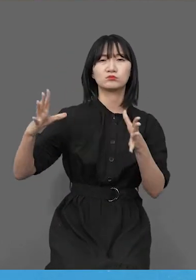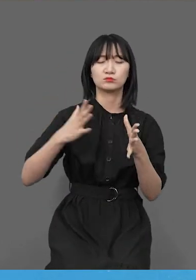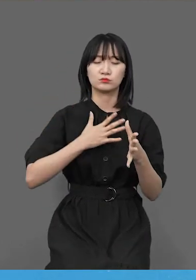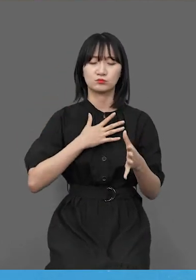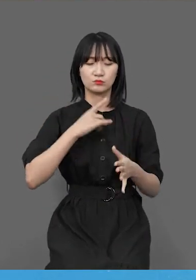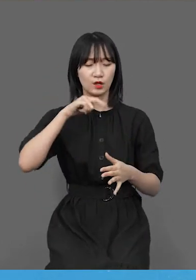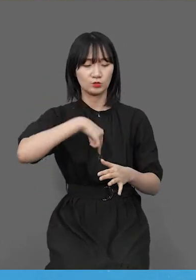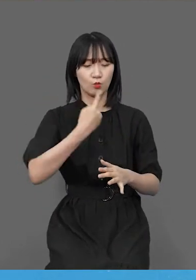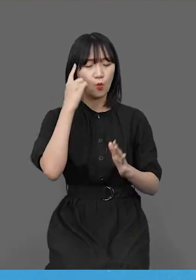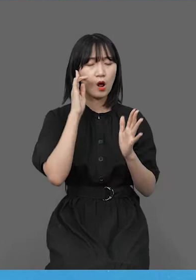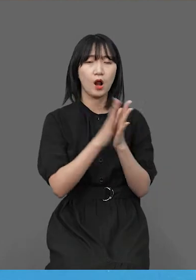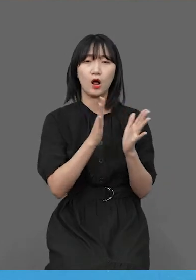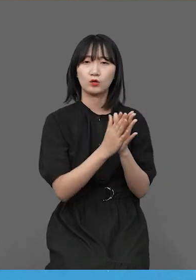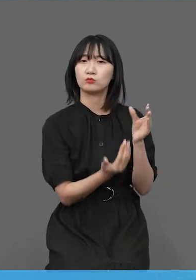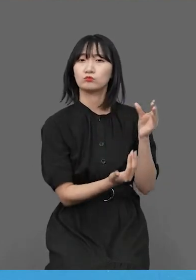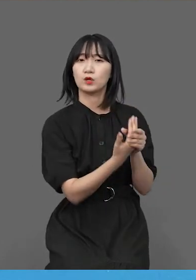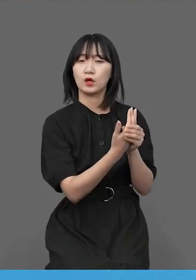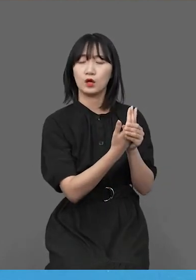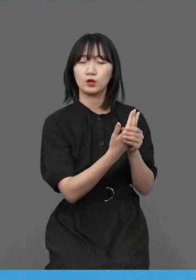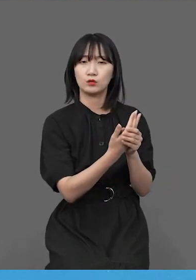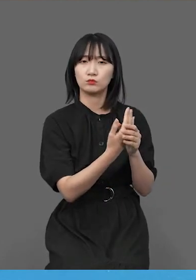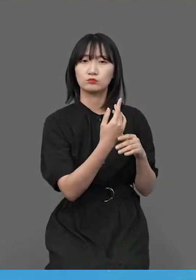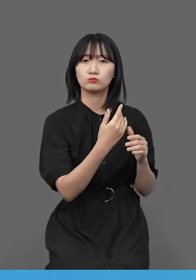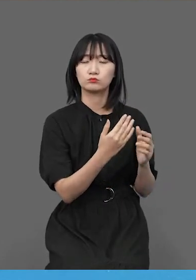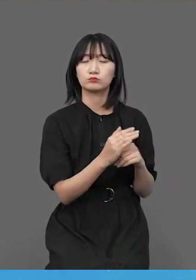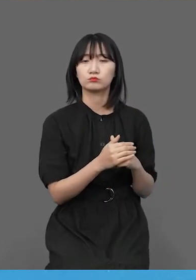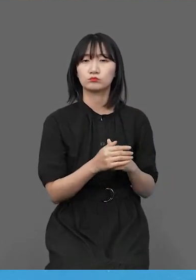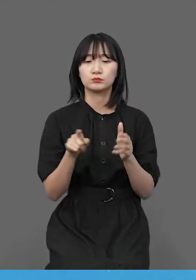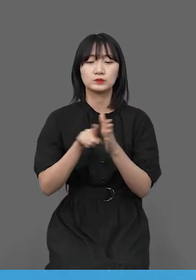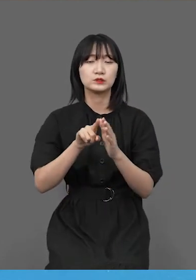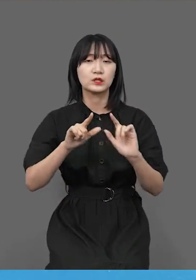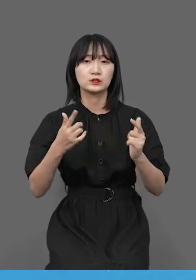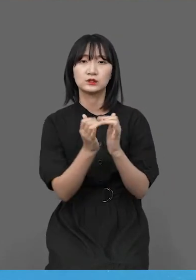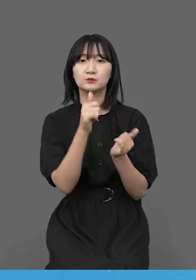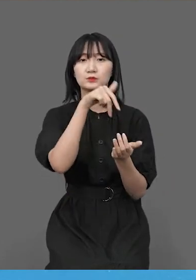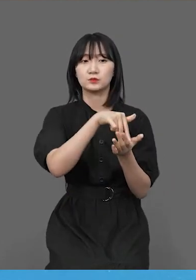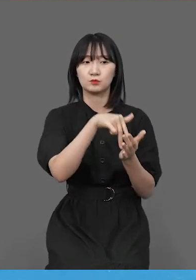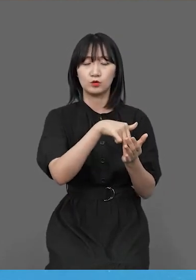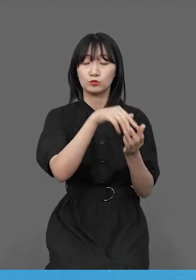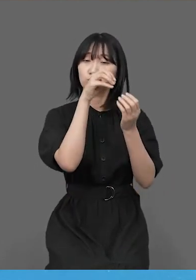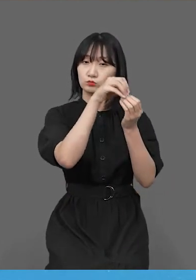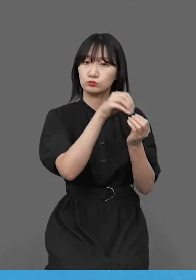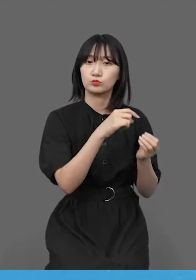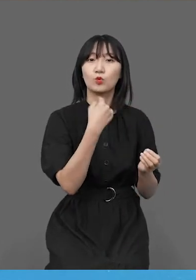스스로 나온 거야. 이런 무신론자라면 당연히 공통 조상을, 이론을 받아들이겠죠.